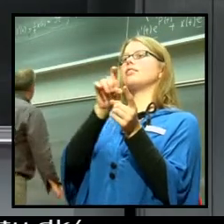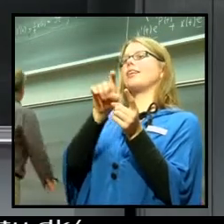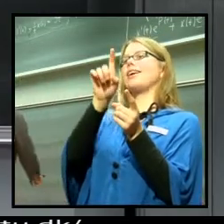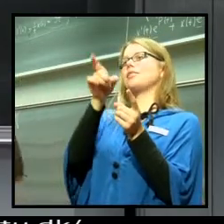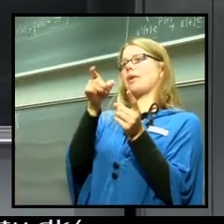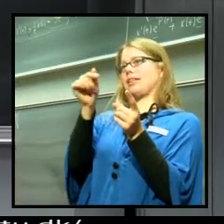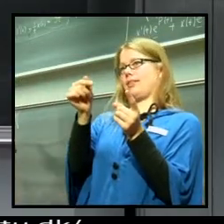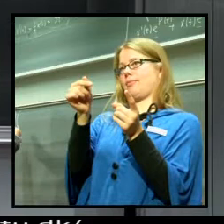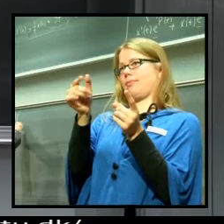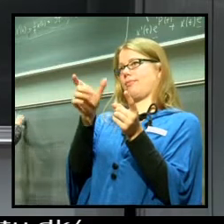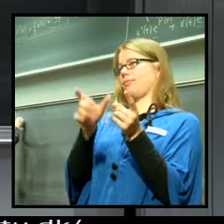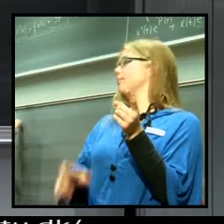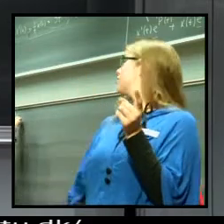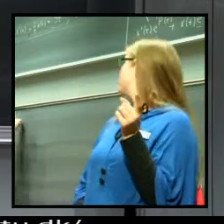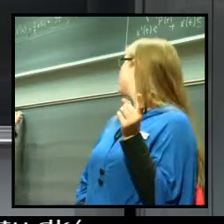t